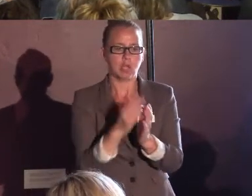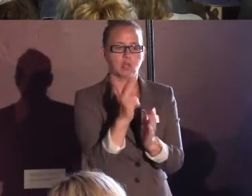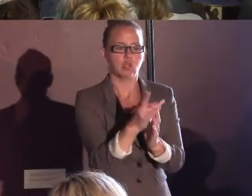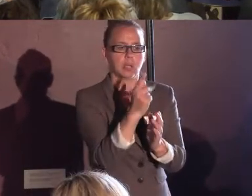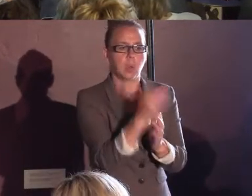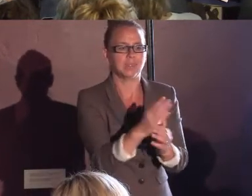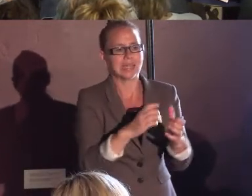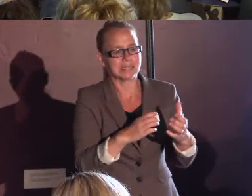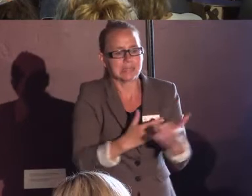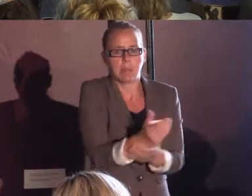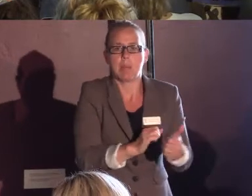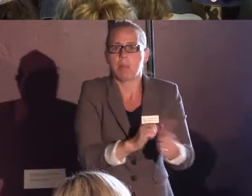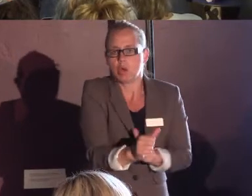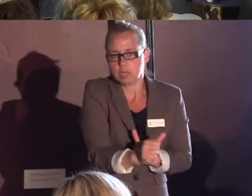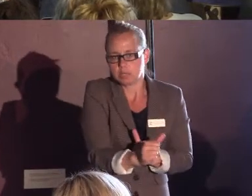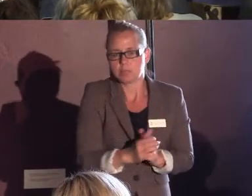nya samarbetspartners.